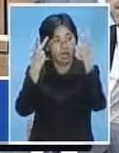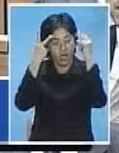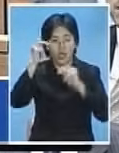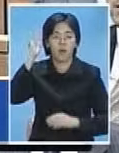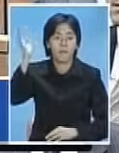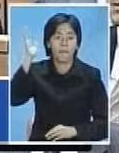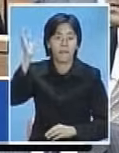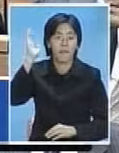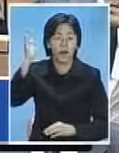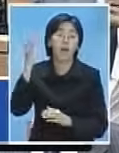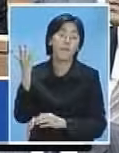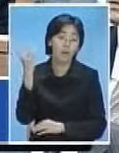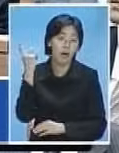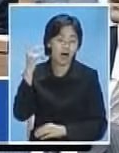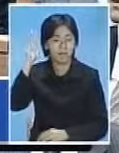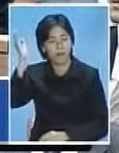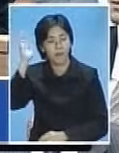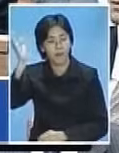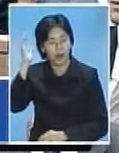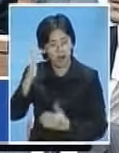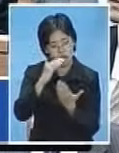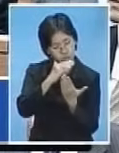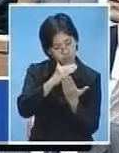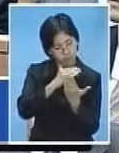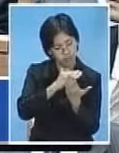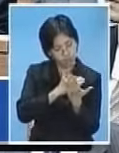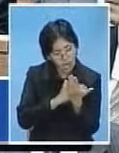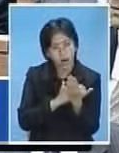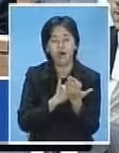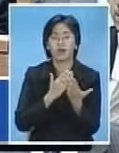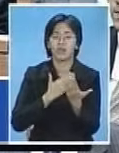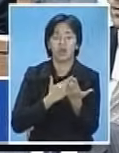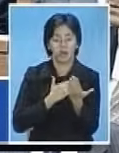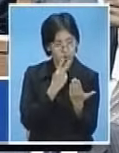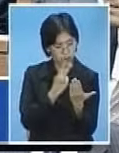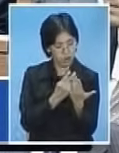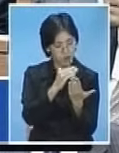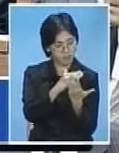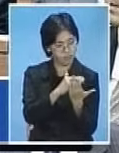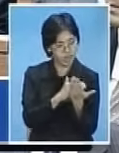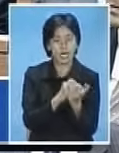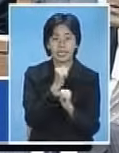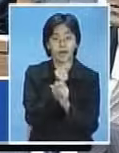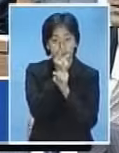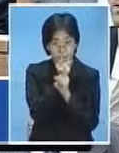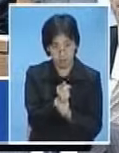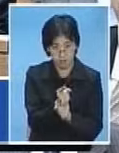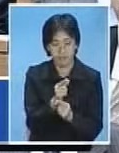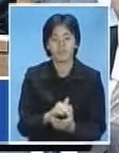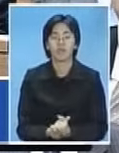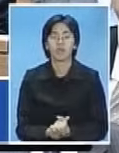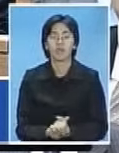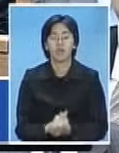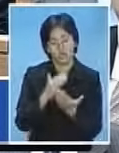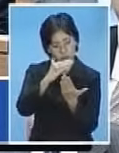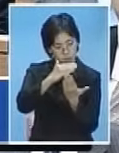านผมคิดว่าถ้าหากเราได้ตระหนักถึงเรื่องนี้จริงๆนะครับแล้วยึดมั่นจากอารัม